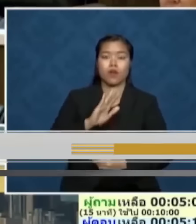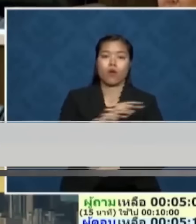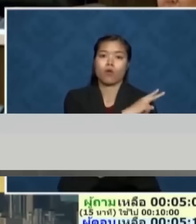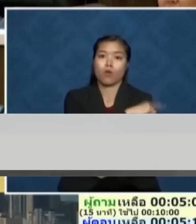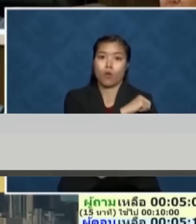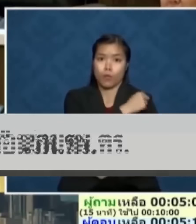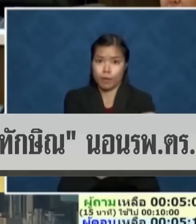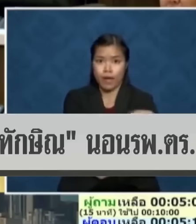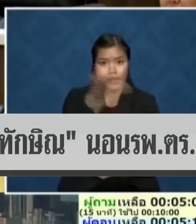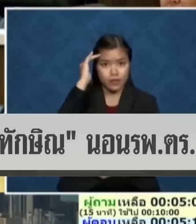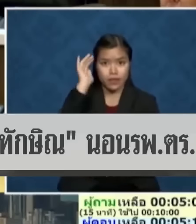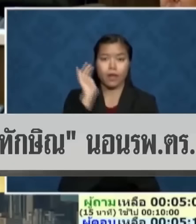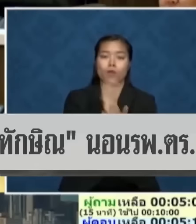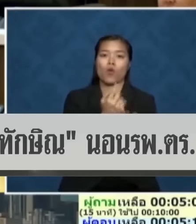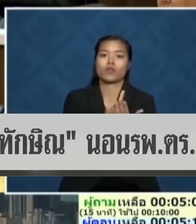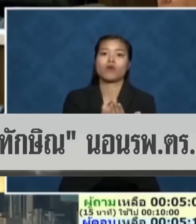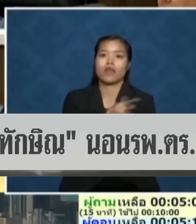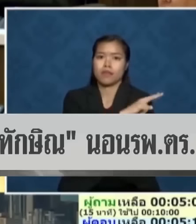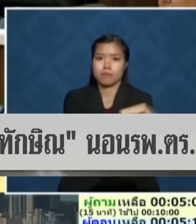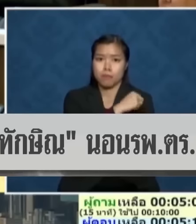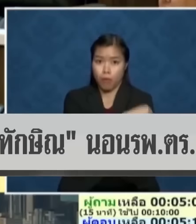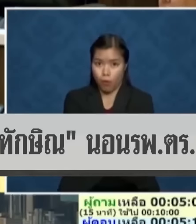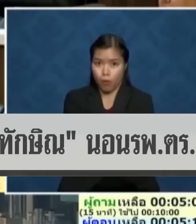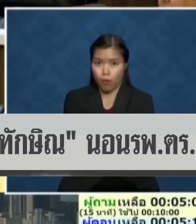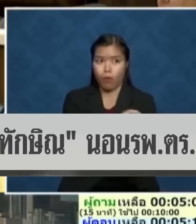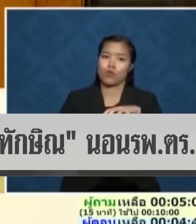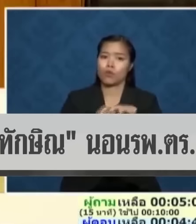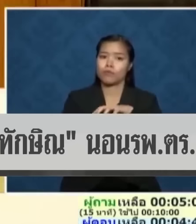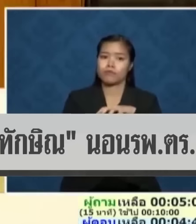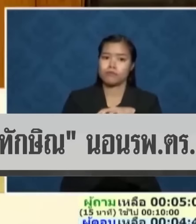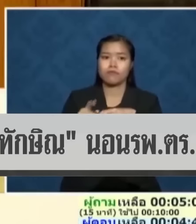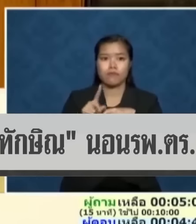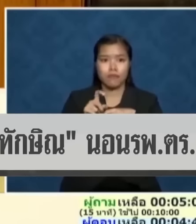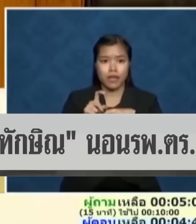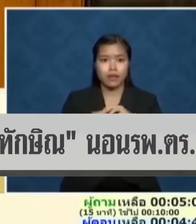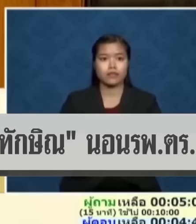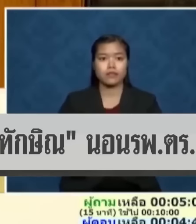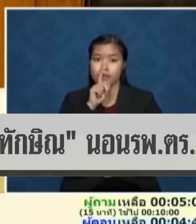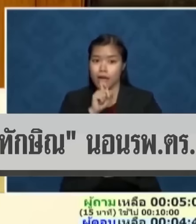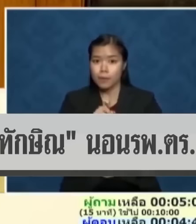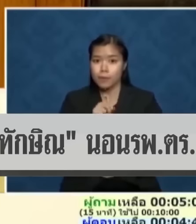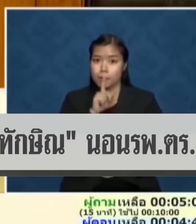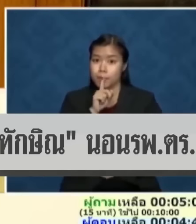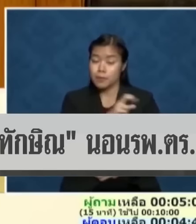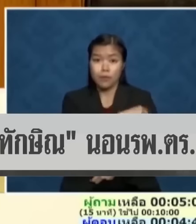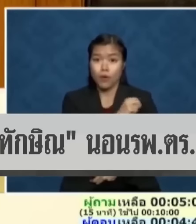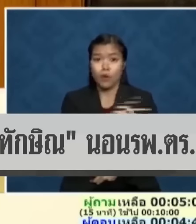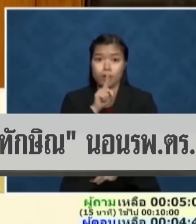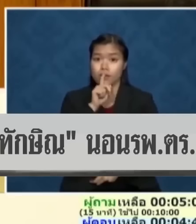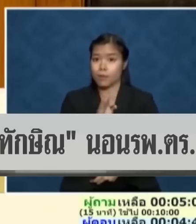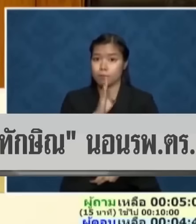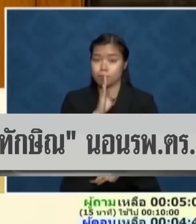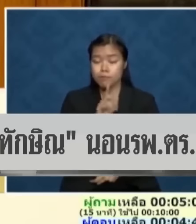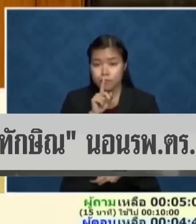าบาลตำรวจคุณหมอไม่เอ่ยชื่อแล้วกันไปเข้ากับมาธิการตำรวจแล้วก็ถามจากคุณหมอแบบตรงๆคุณหมอยังอยู่ข้างหลังนี่เลย